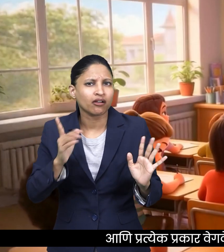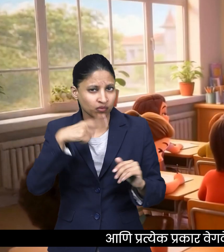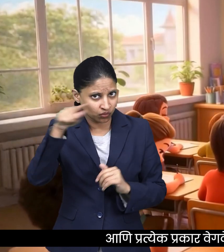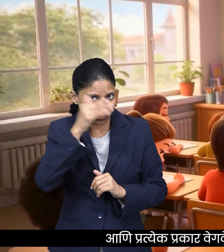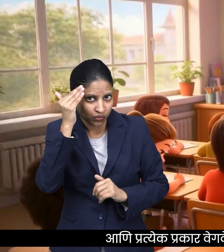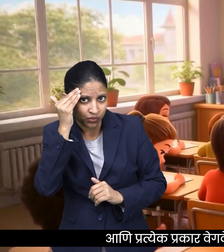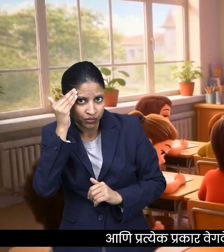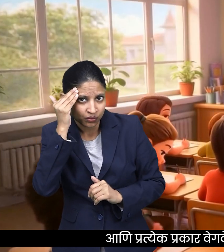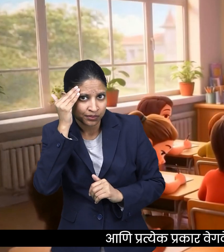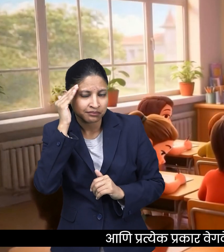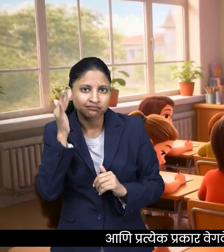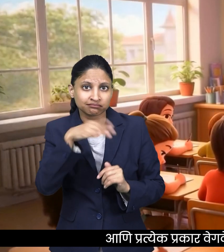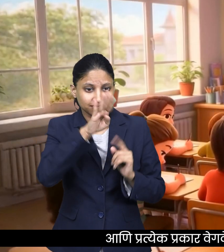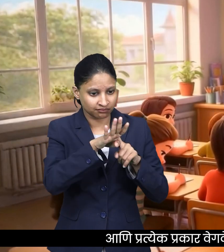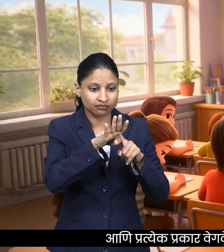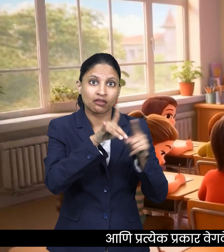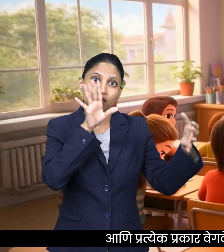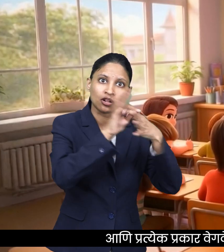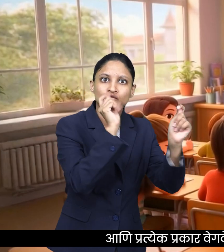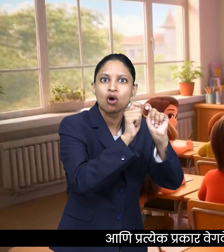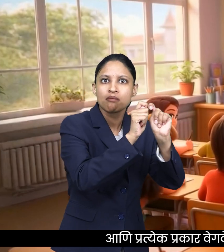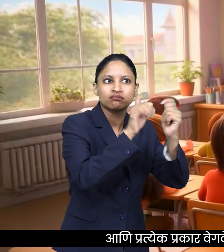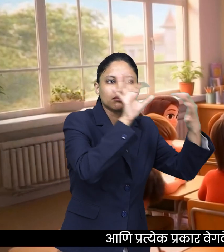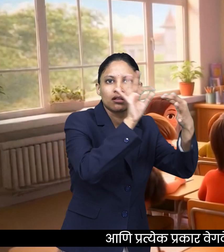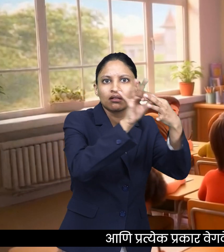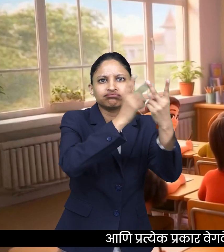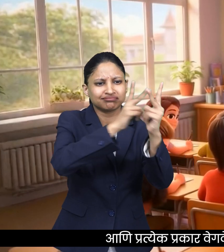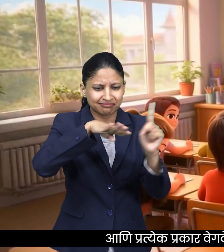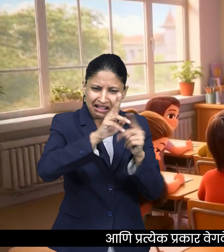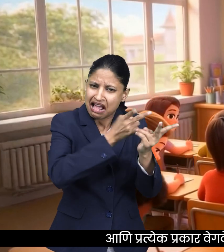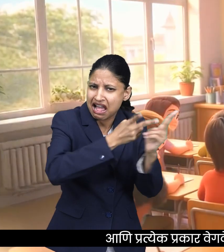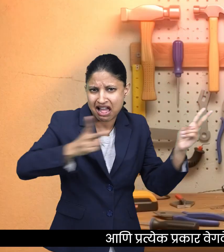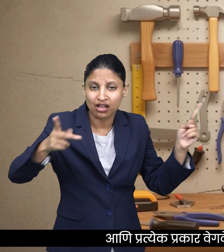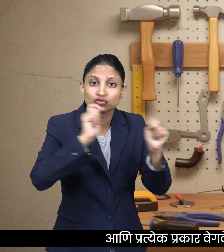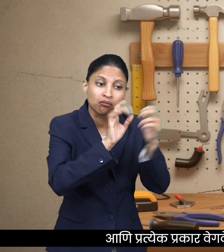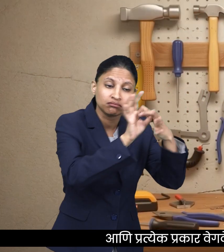आणि प्रत्येक प्रकार वेगवेगळ्या कामासाठी वापरला जातो.